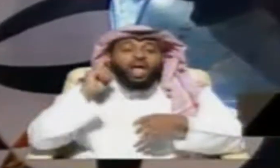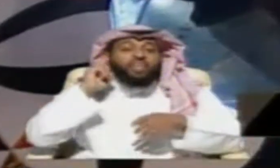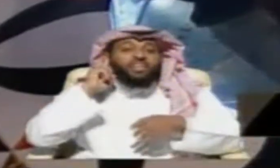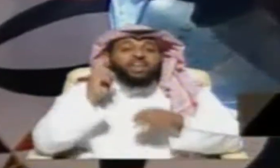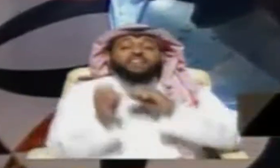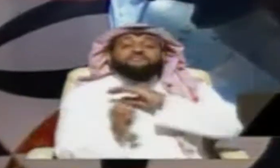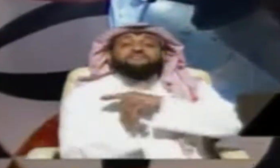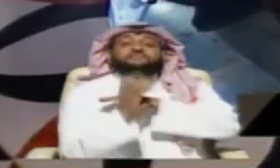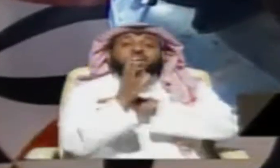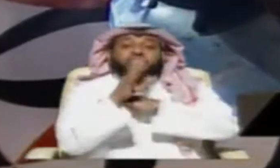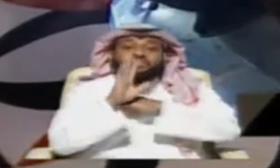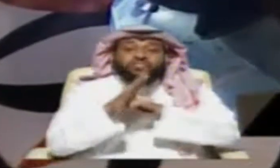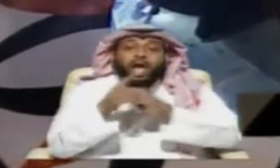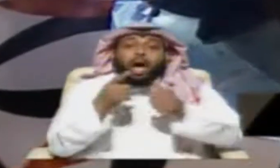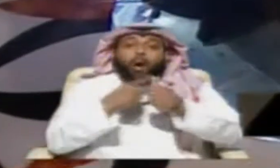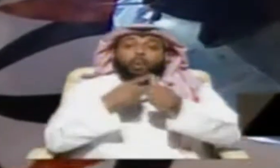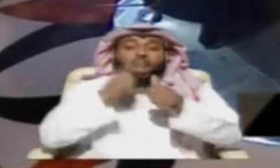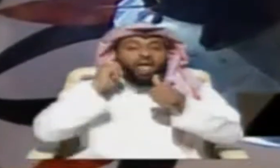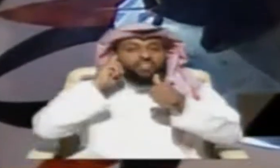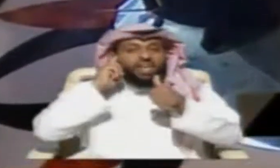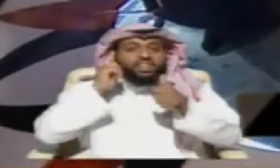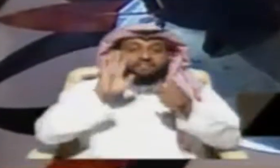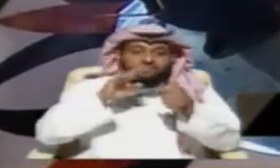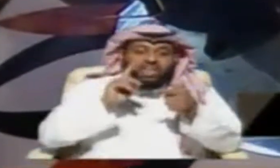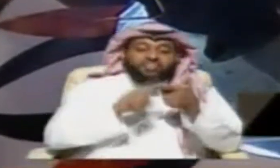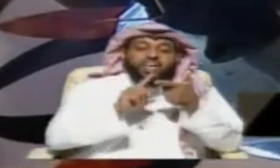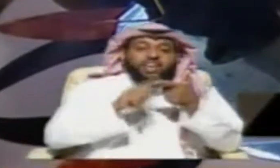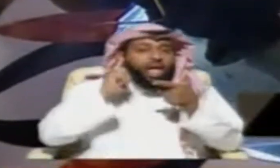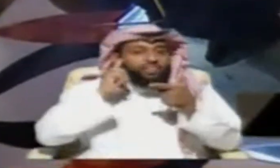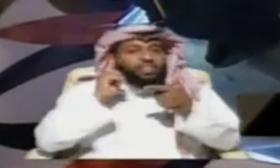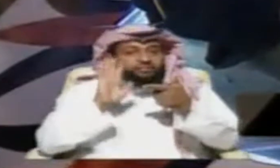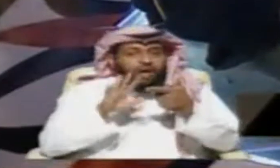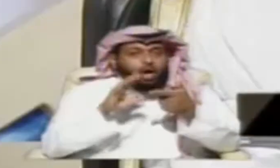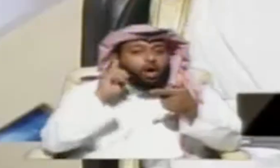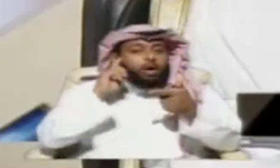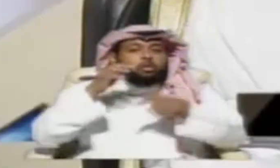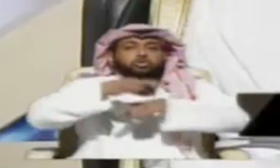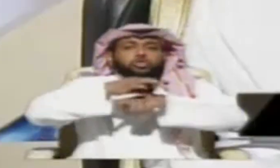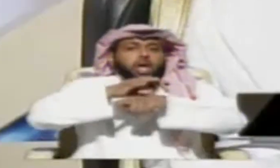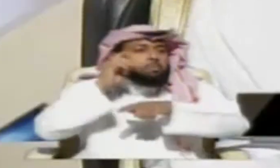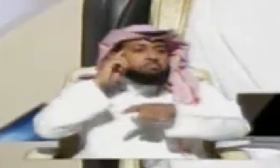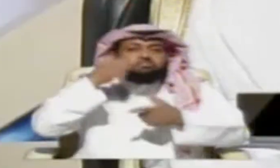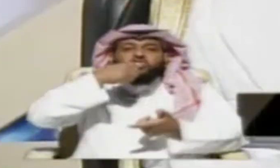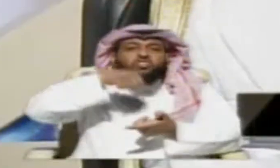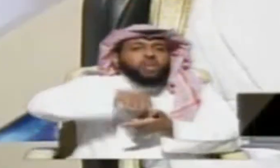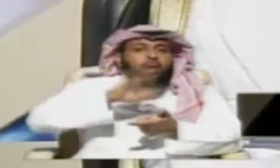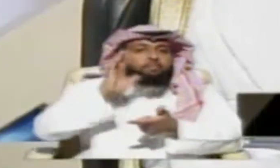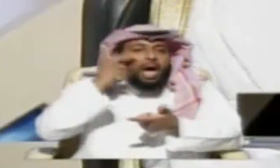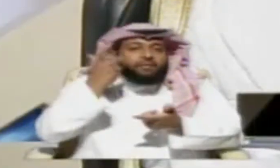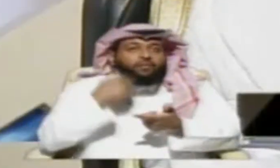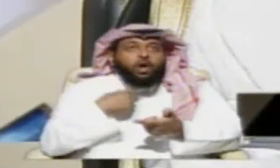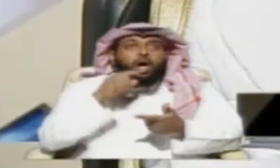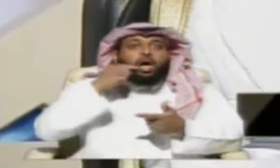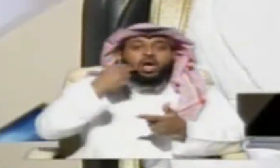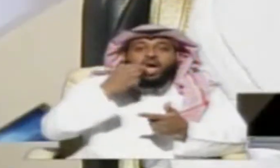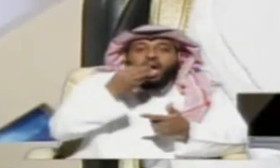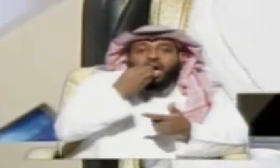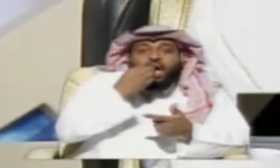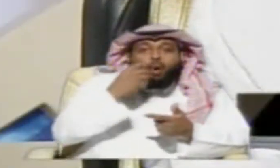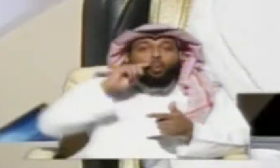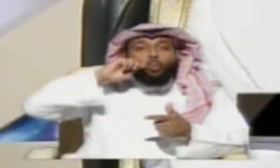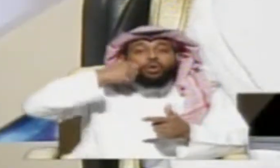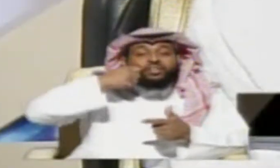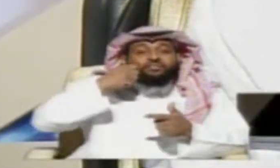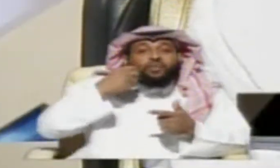الثاني نعم. متى يؤذن المؤذن الأول؟ يؤذن قبل الفجر؟ لا، المؤذن قبل